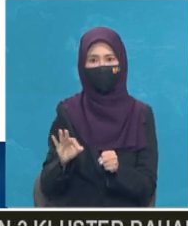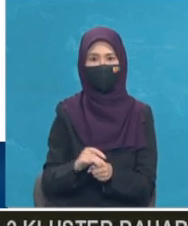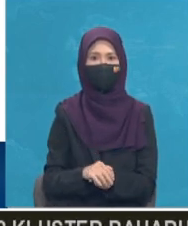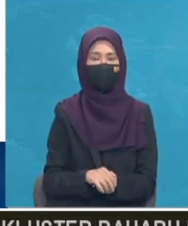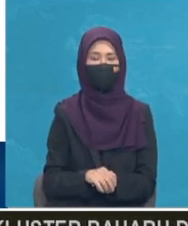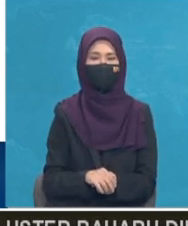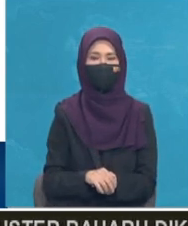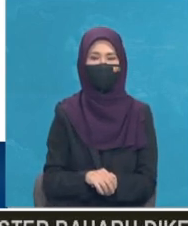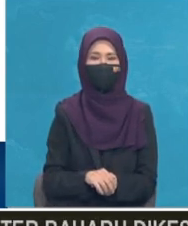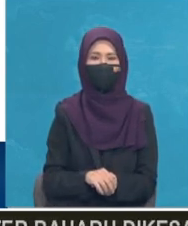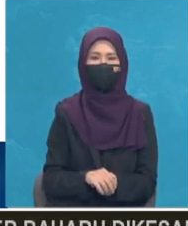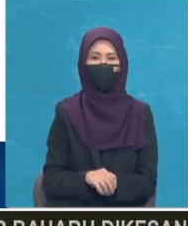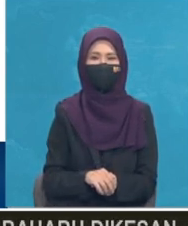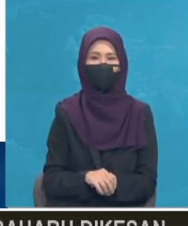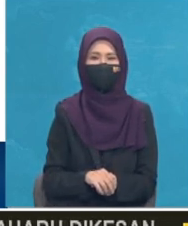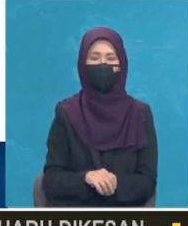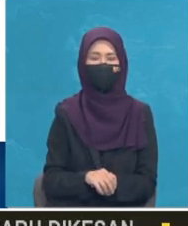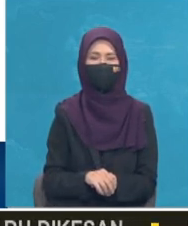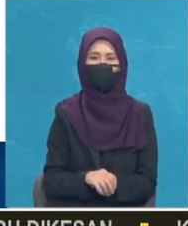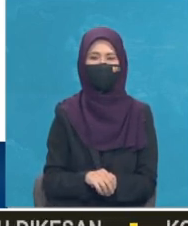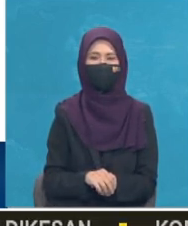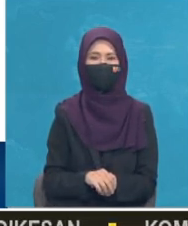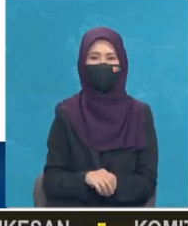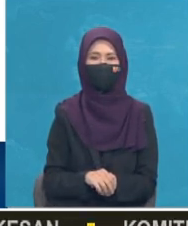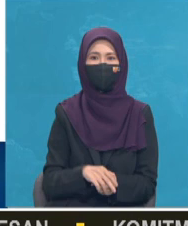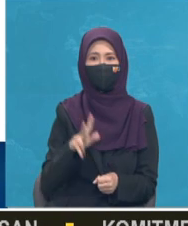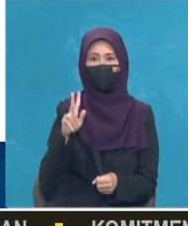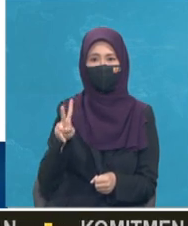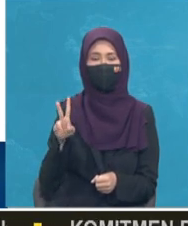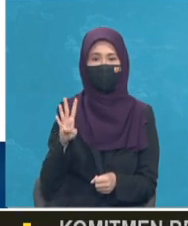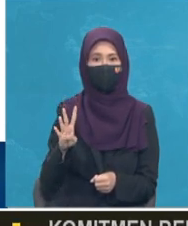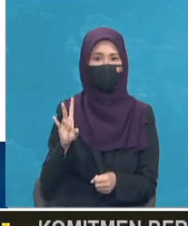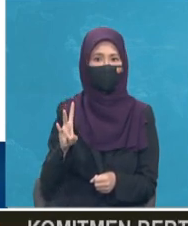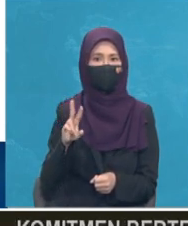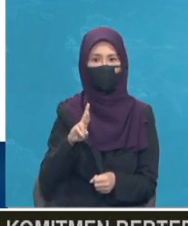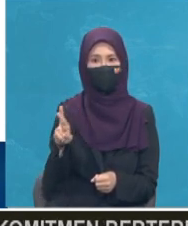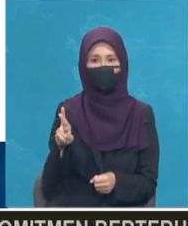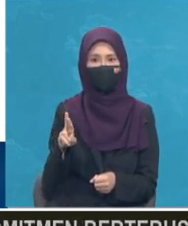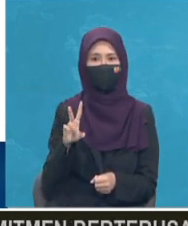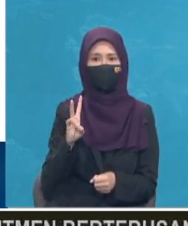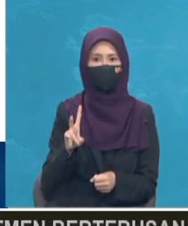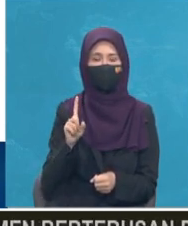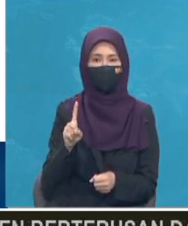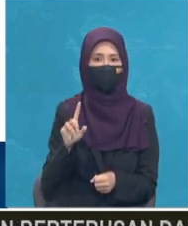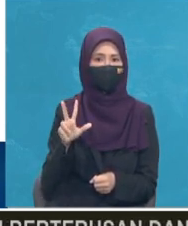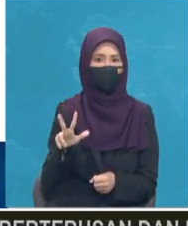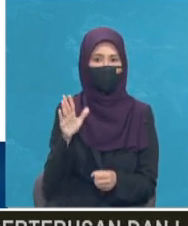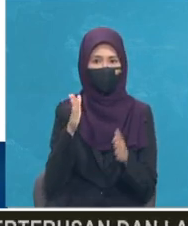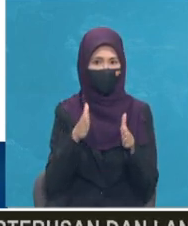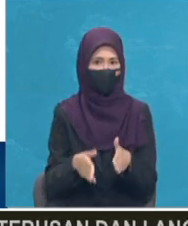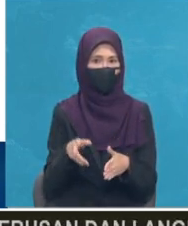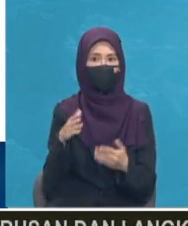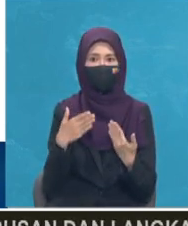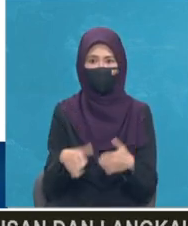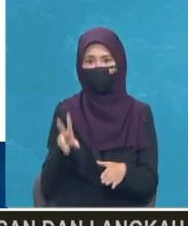peratus daripada jumlah penduduk negara manakala 340.000 773 orang telah menetapkan dua